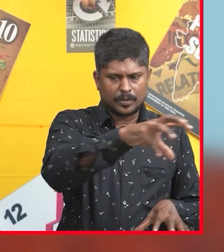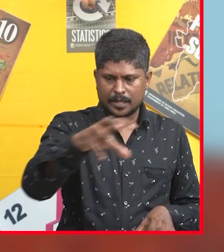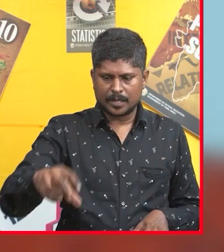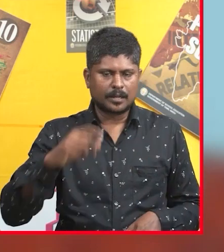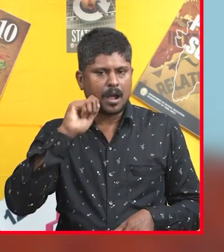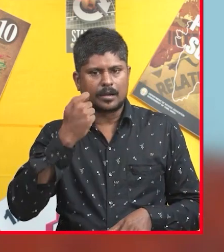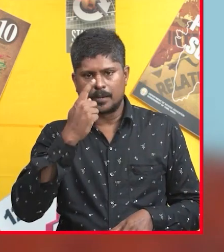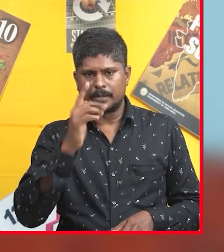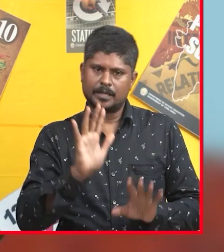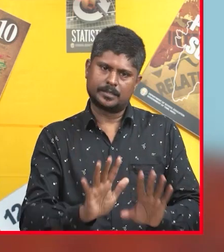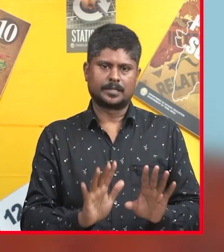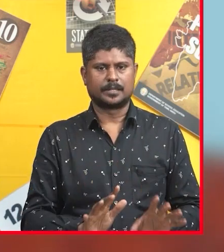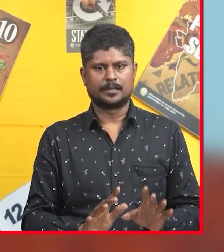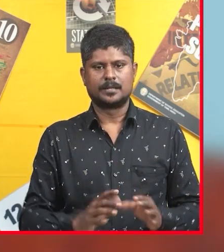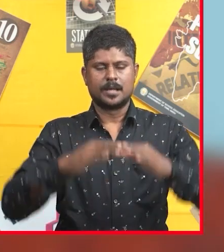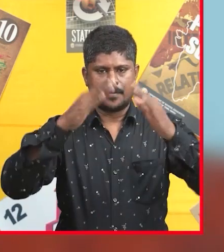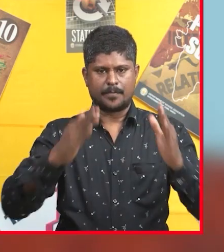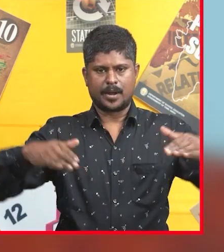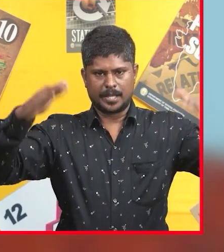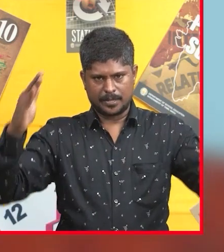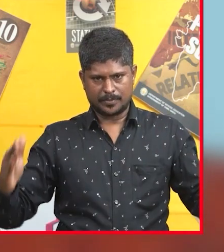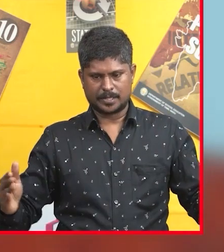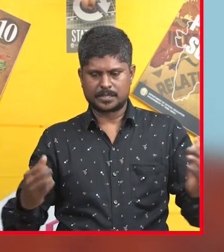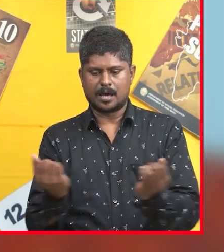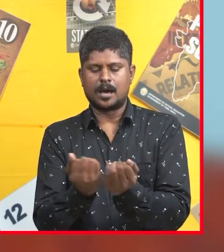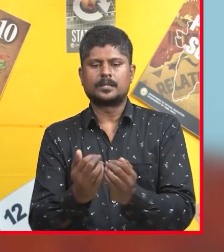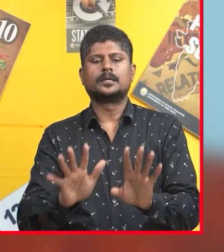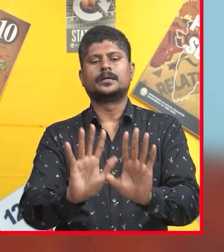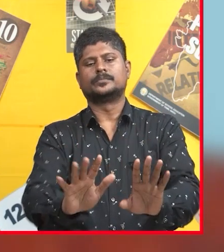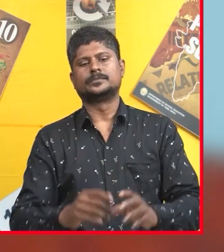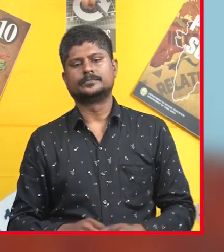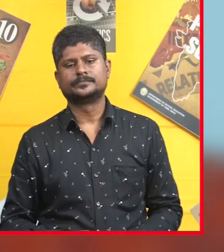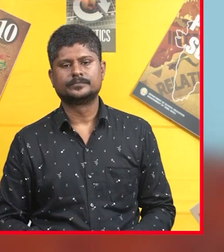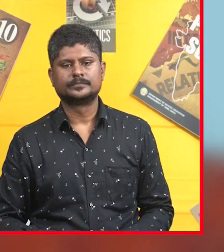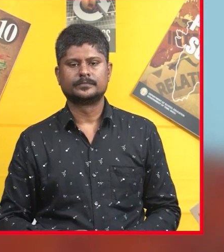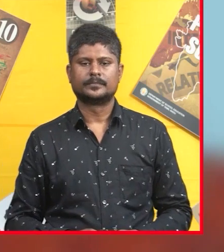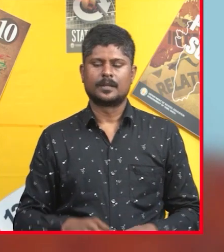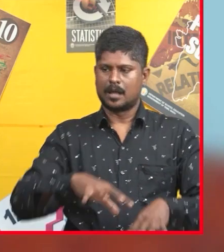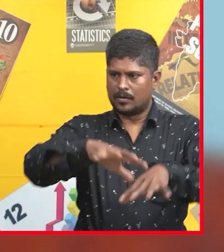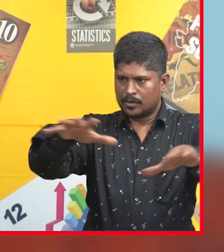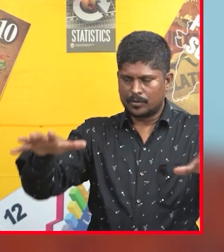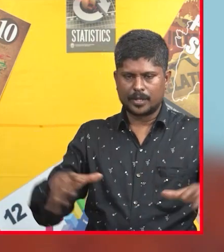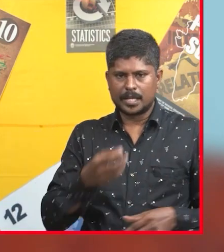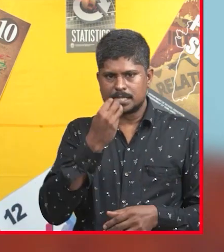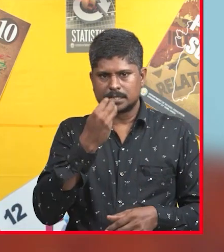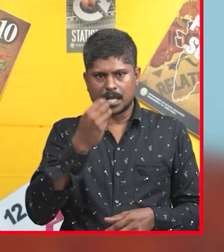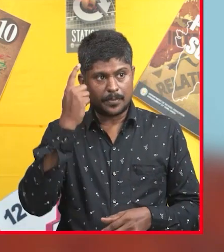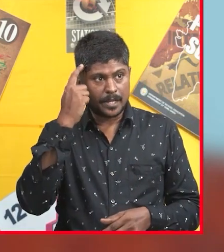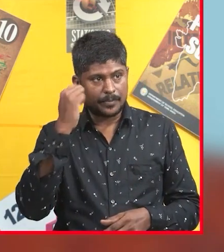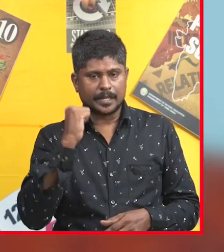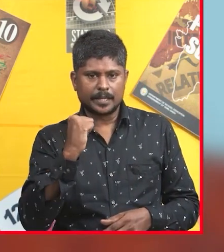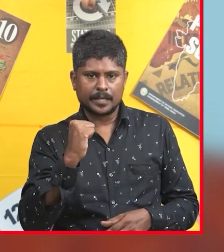வாழ்ந்தாங்க. குறிஞ்சி நில மக்கள் வந்து மலையும் மலை சார்ந்த இடம், மலைப்பாங்கான பகுதியில வாழ்வாங்க. அப்ப அவர்களுடைய உணவு முறை எப்படி